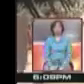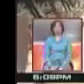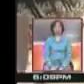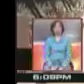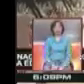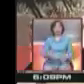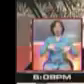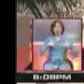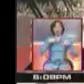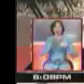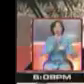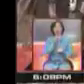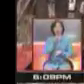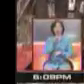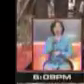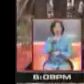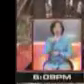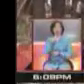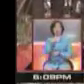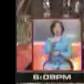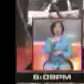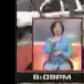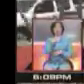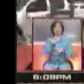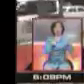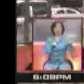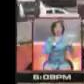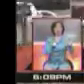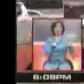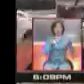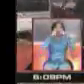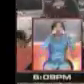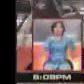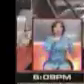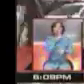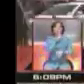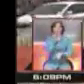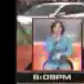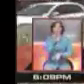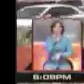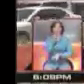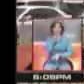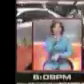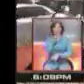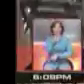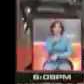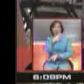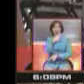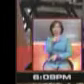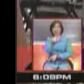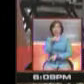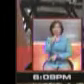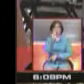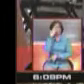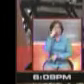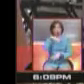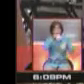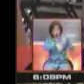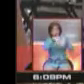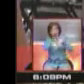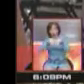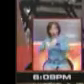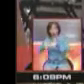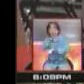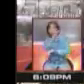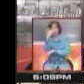Mala Sunset Boulevard sa LA o Beverly Hills ang dating ngayon ng Taft Avenue hanggang Rojas Boulevard sa Pasay dahil sa mga palm tree na itinanim sa